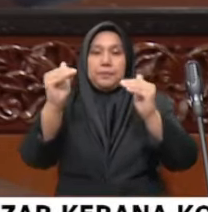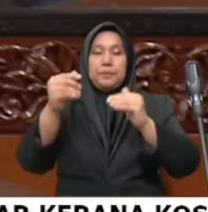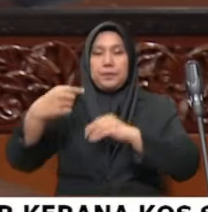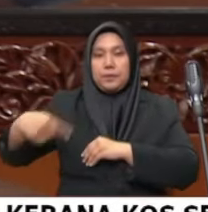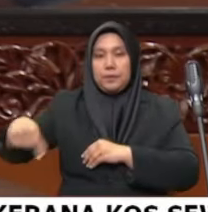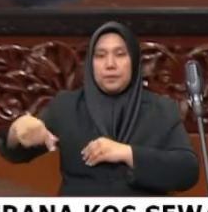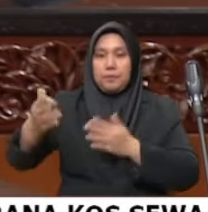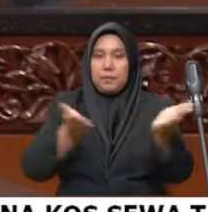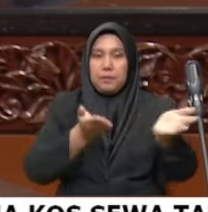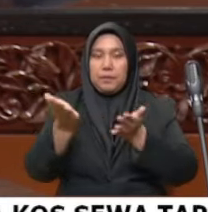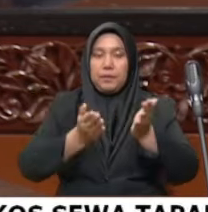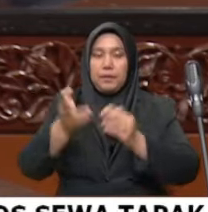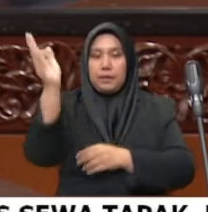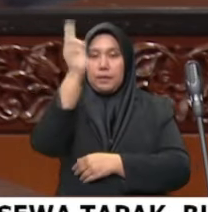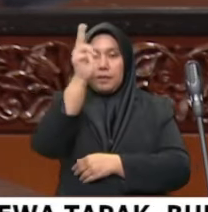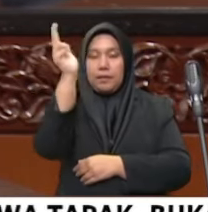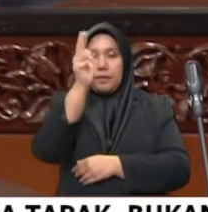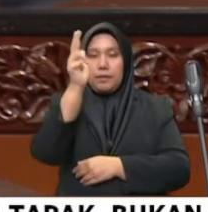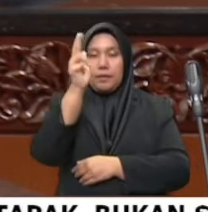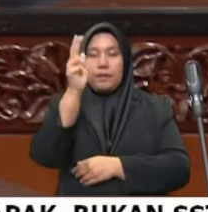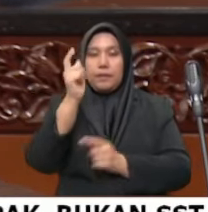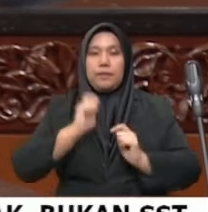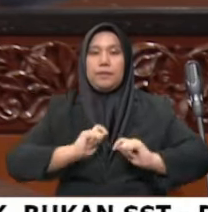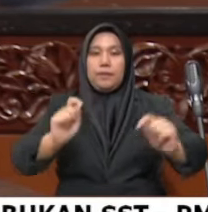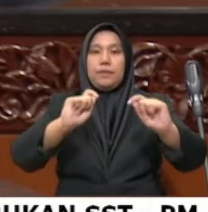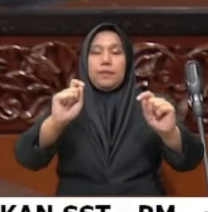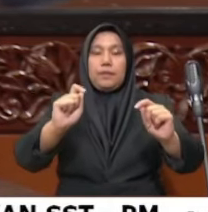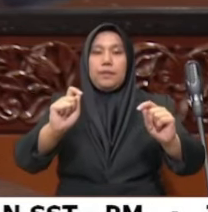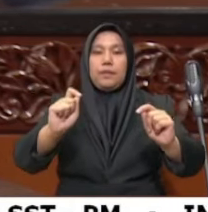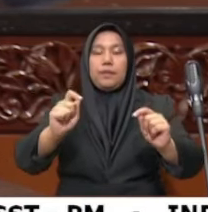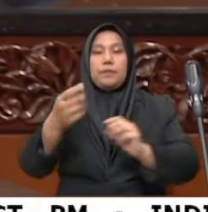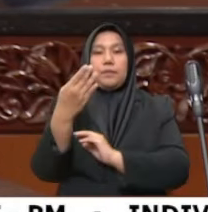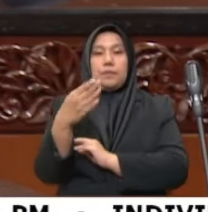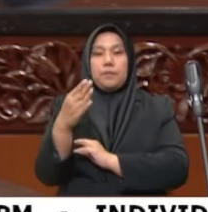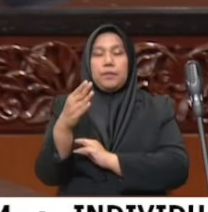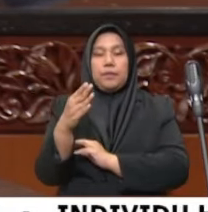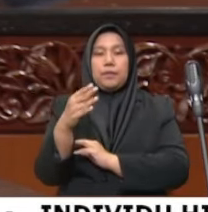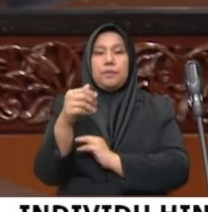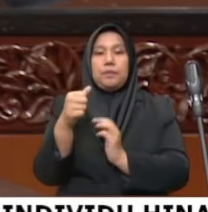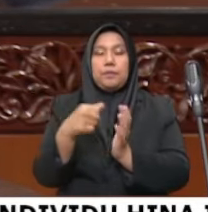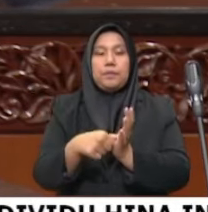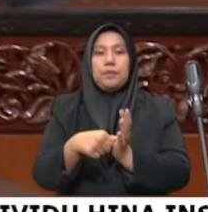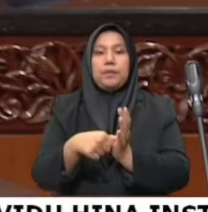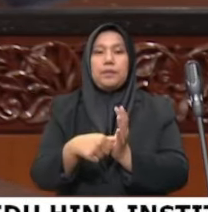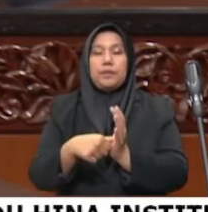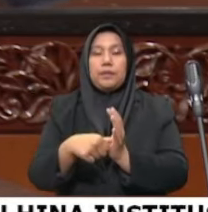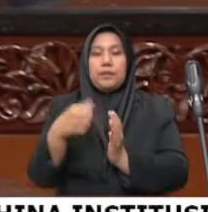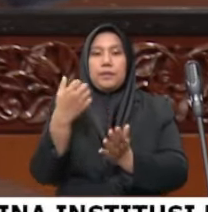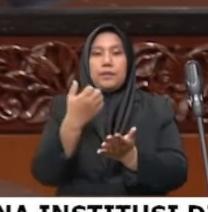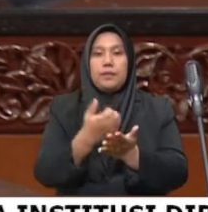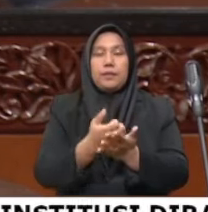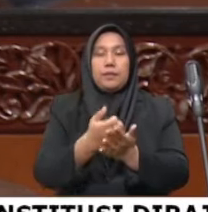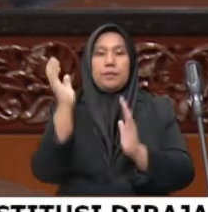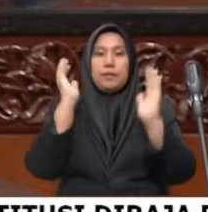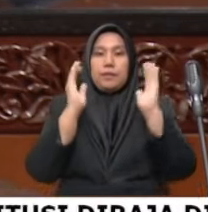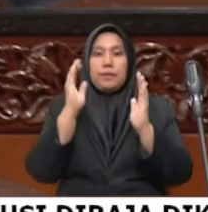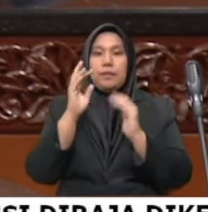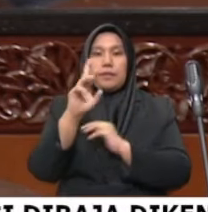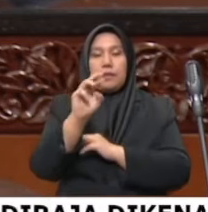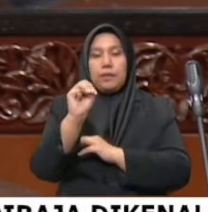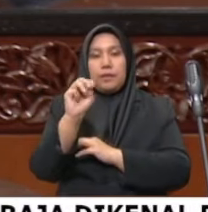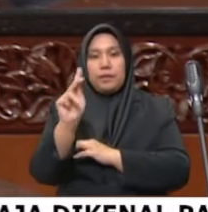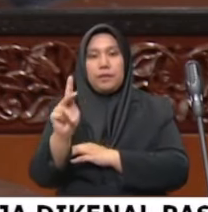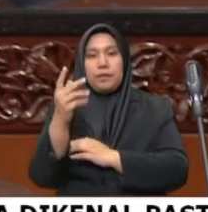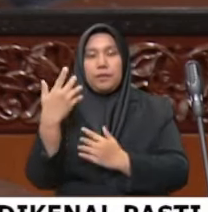perkhidmatan kerajaan, rangka tindakan Blueprint Ekonomi Digital Malaysia dan Rancangan Malaysia Kebelah telah